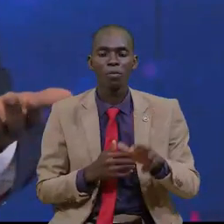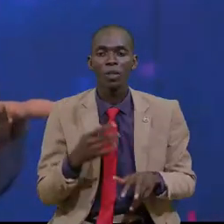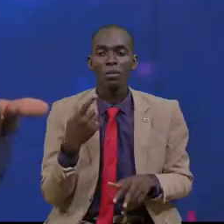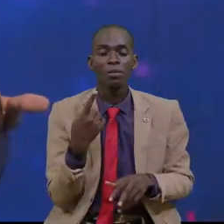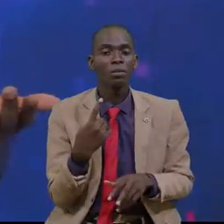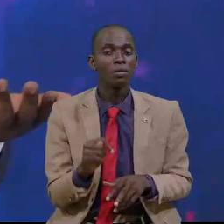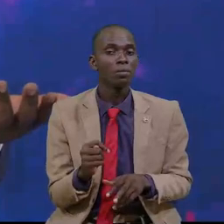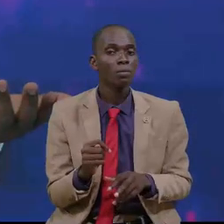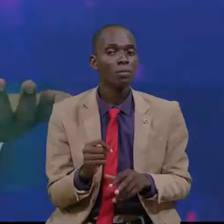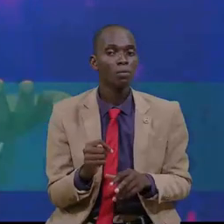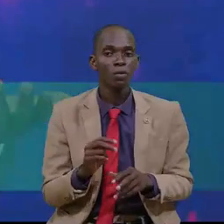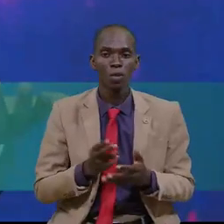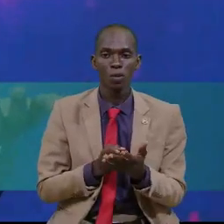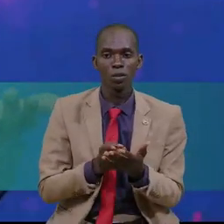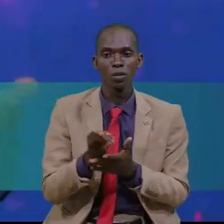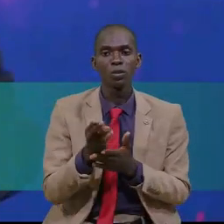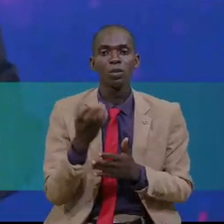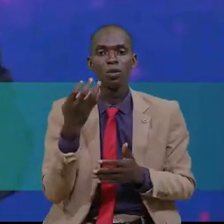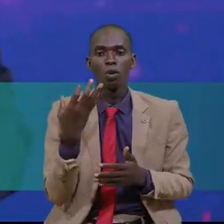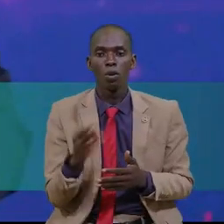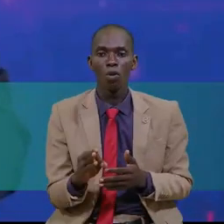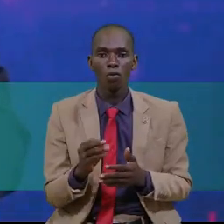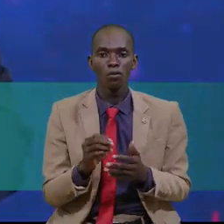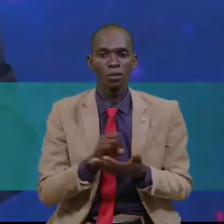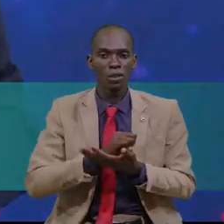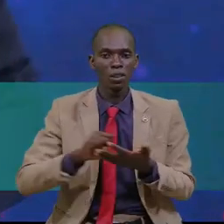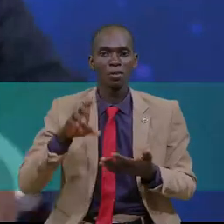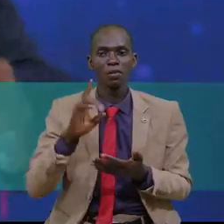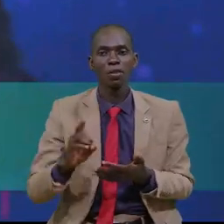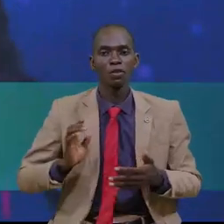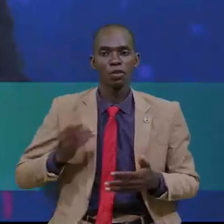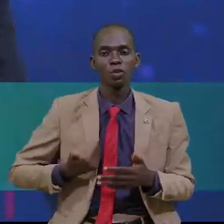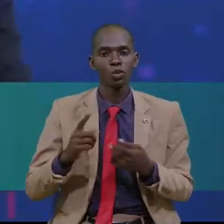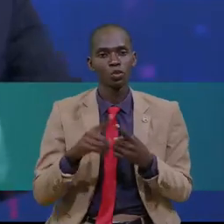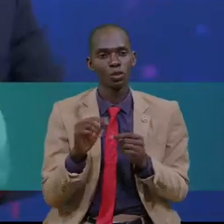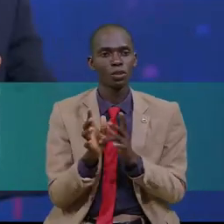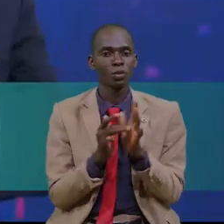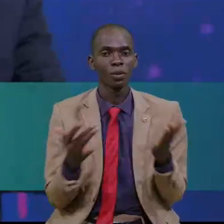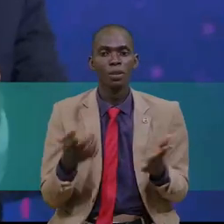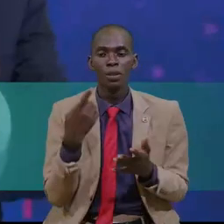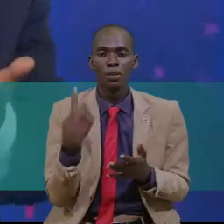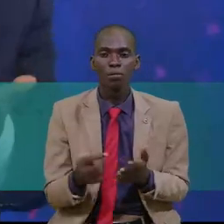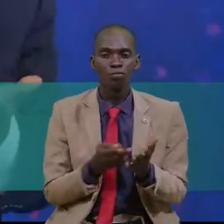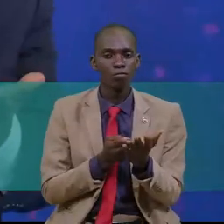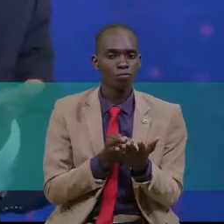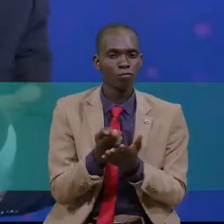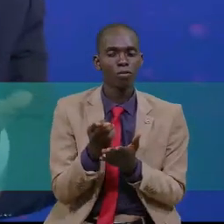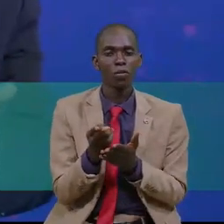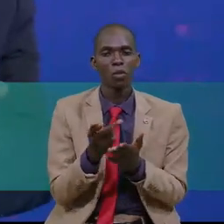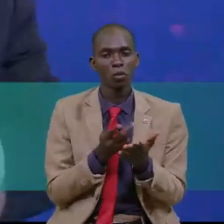franchise des âmes sanctifiées à l'égard des Écritures. La